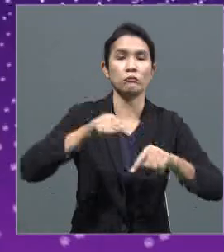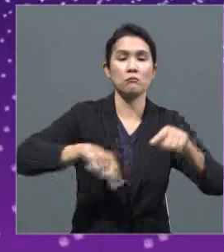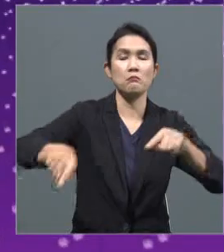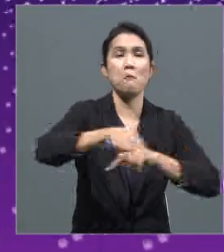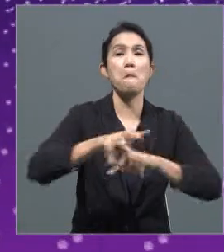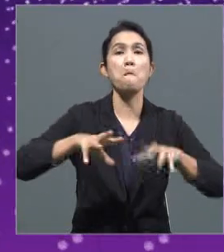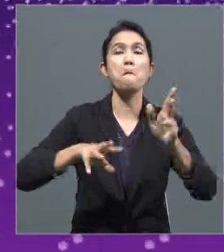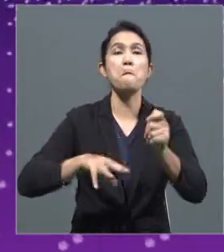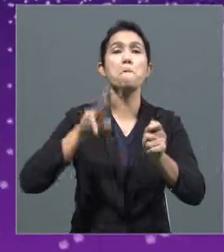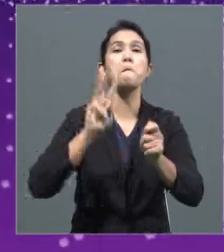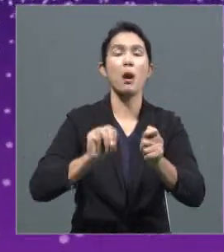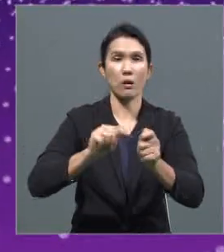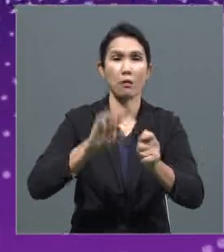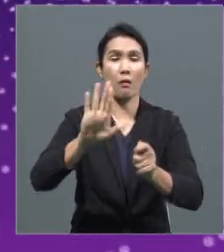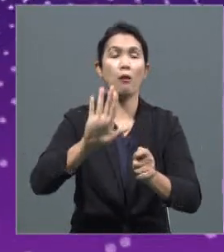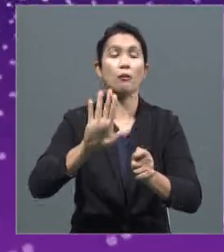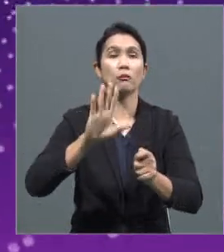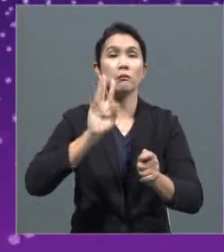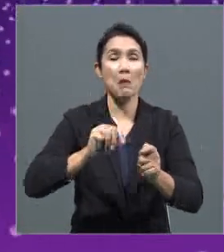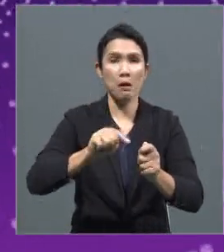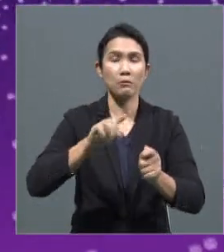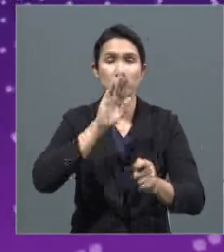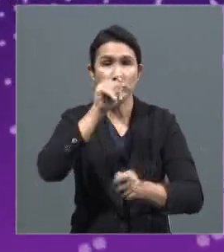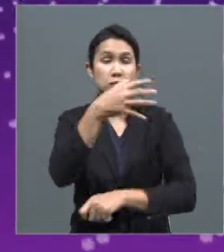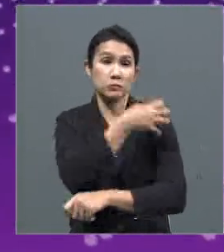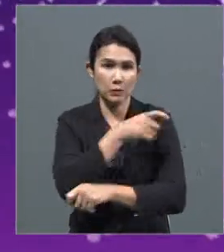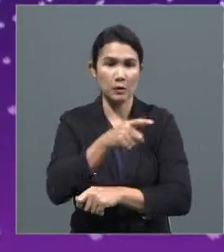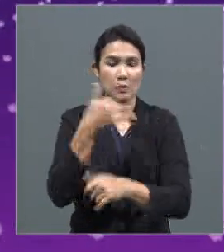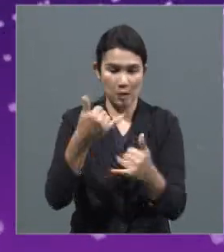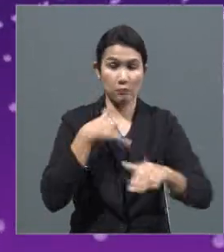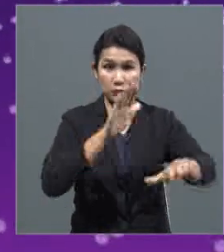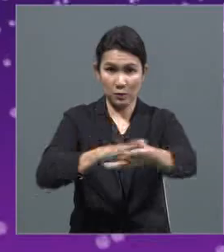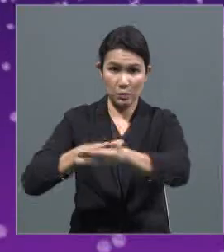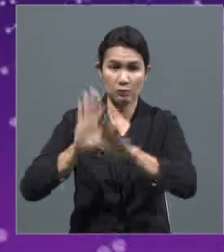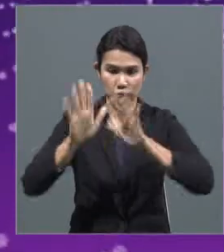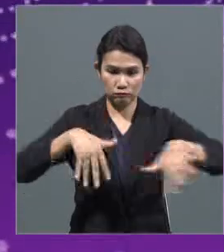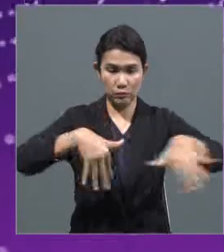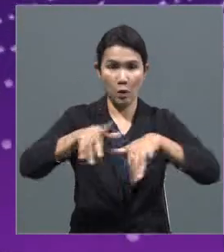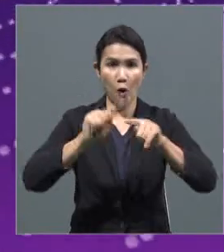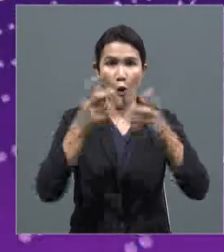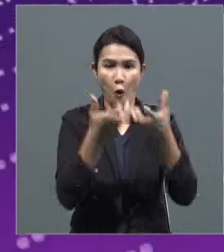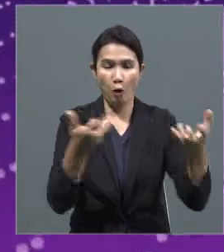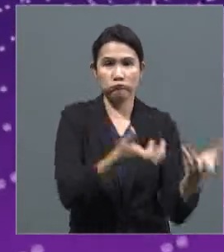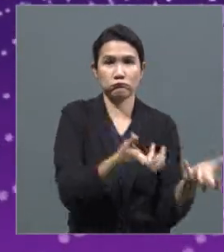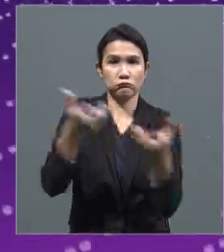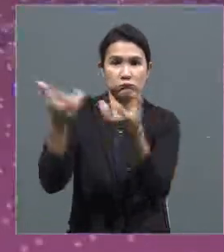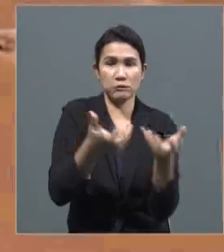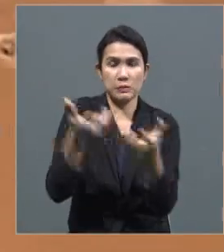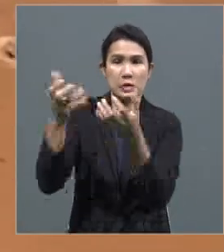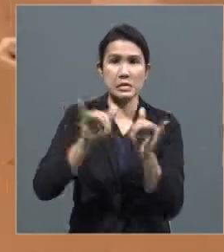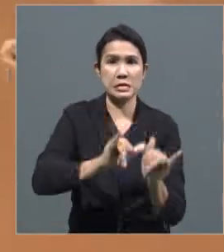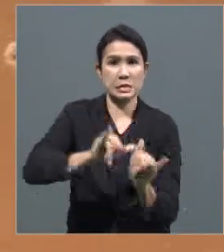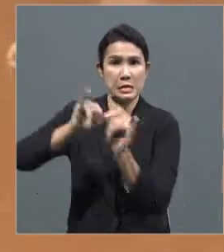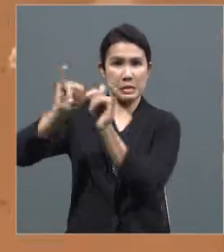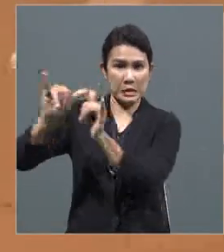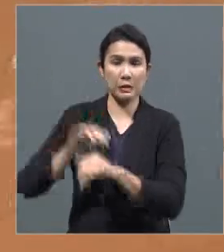และตอนนี้เขาเตือนเลยนะคะในเขตเทศบาลขอให้ประชาชนเตรียมยกของขึ้นที่สูงค่ะพ